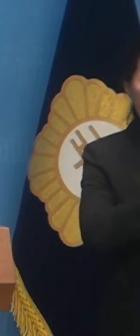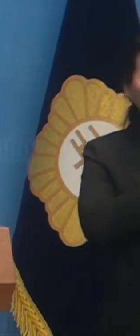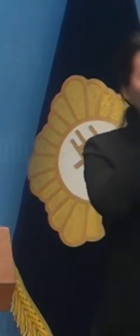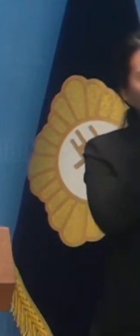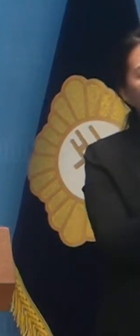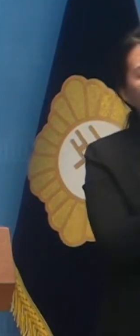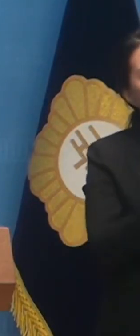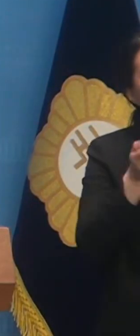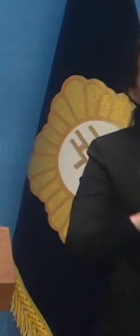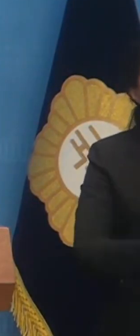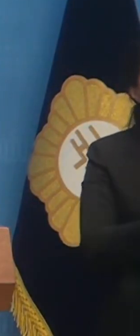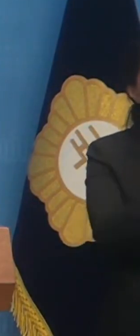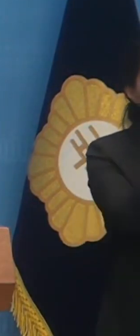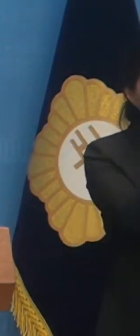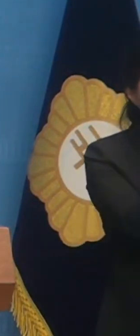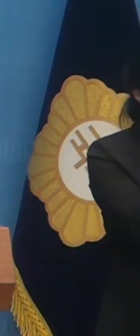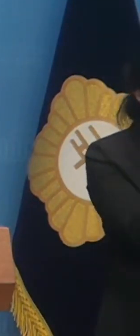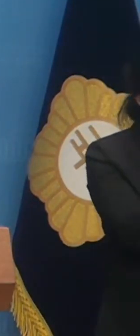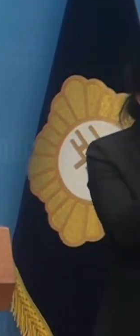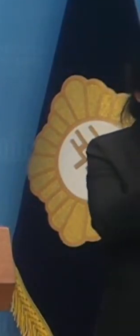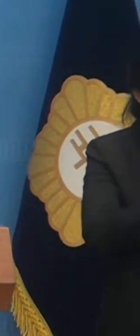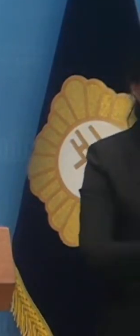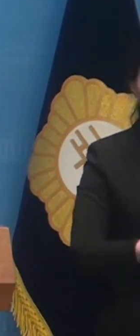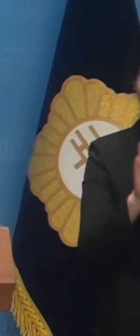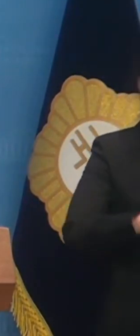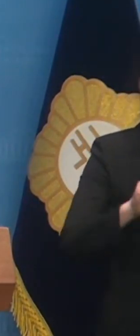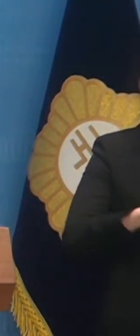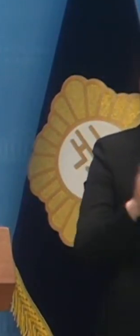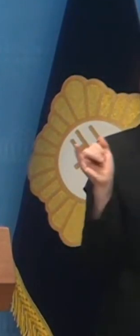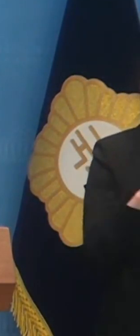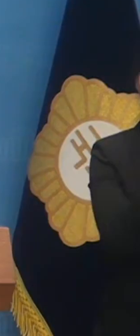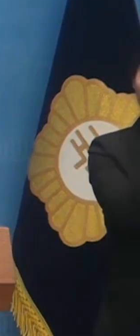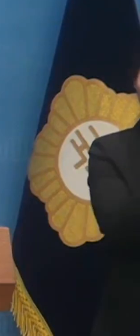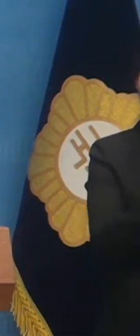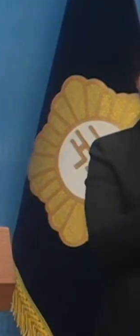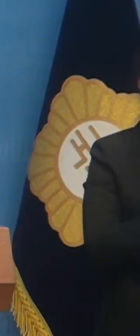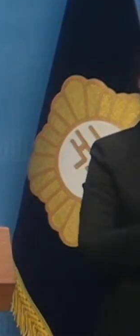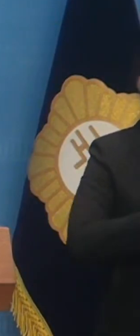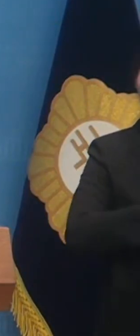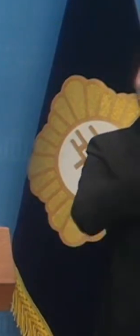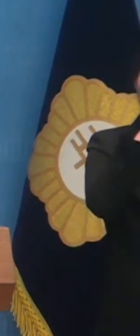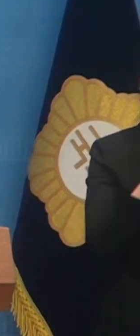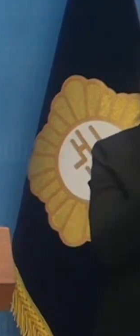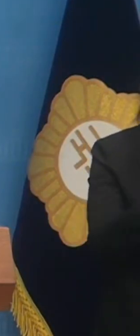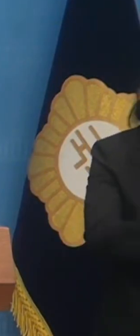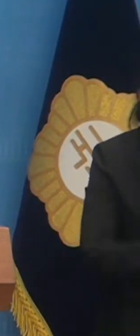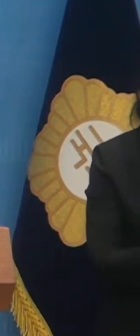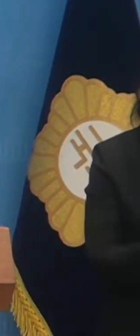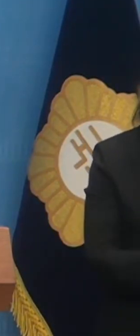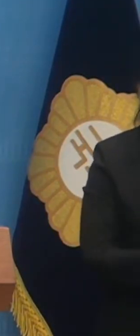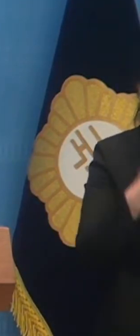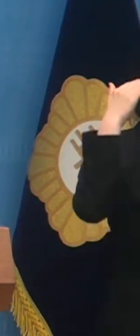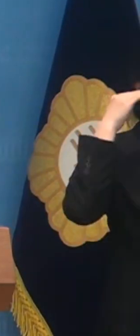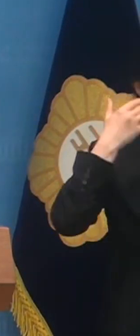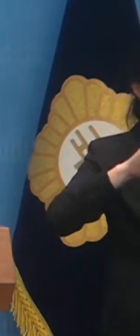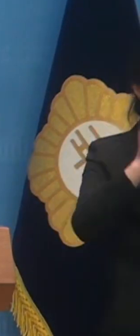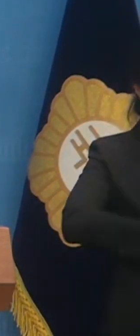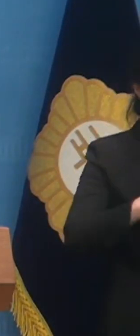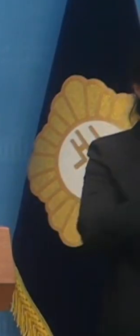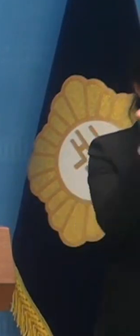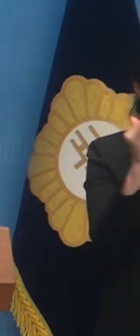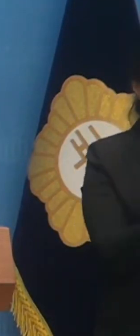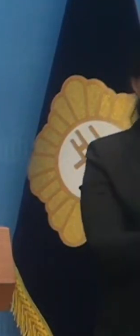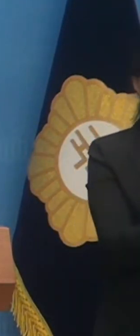인사가 민정수석을 맡는다면 어느 공무원이 민정실을 두려워하겠습니까? 대한민국